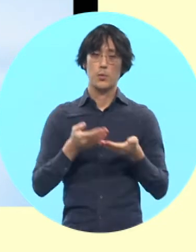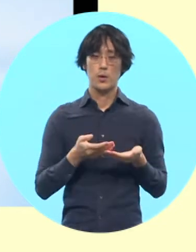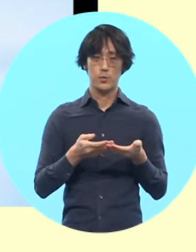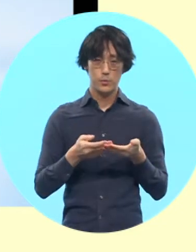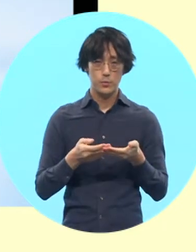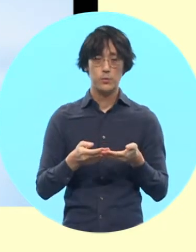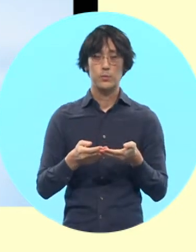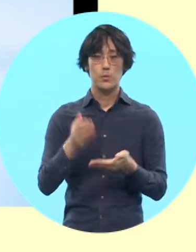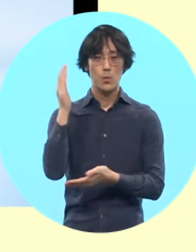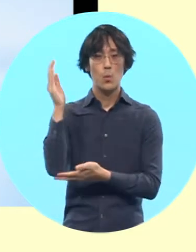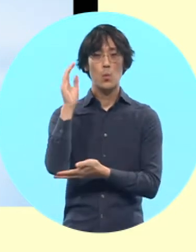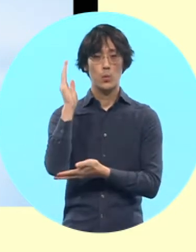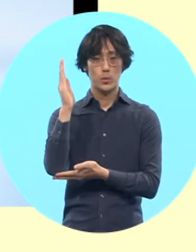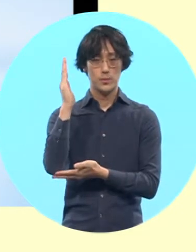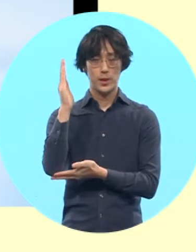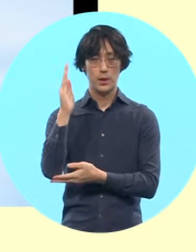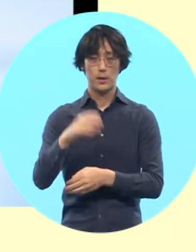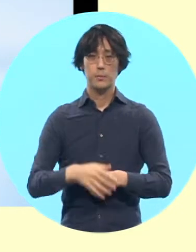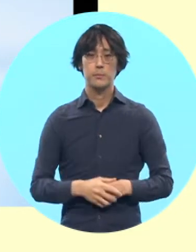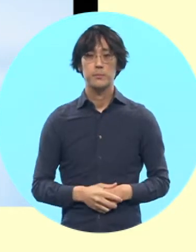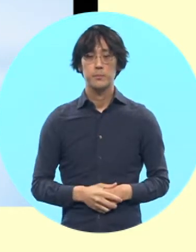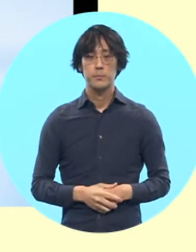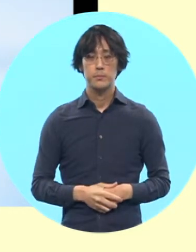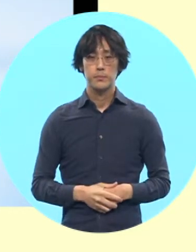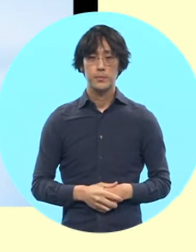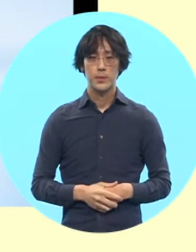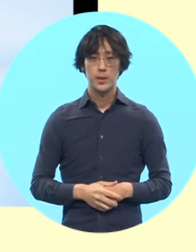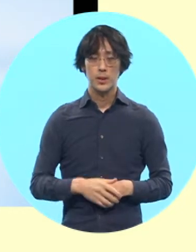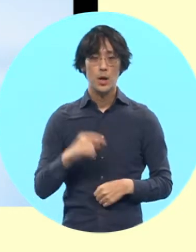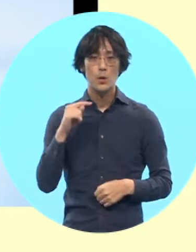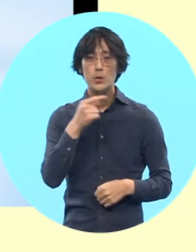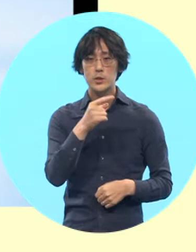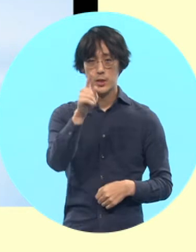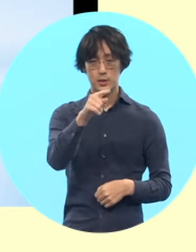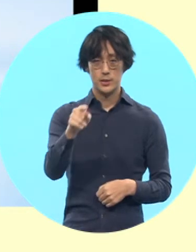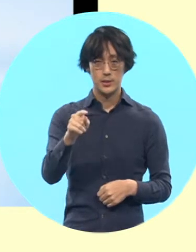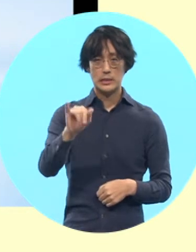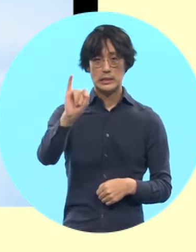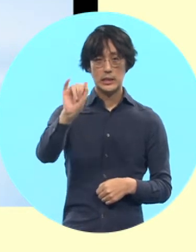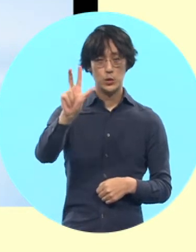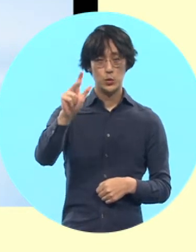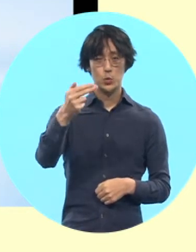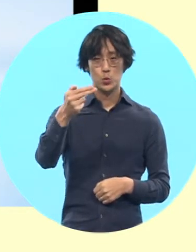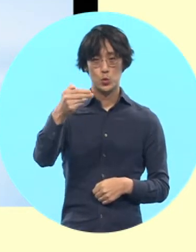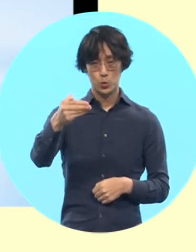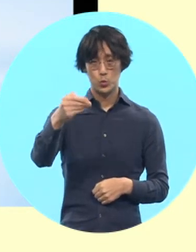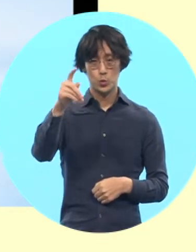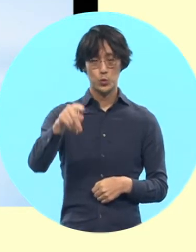シア出身の留学生の方に金沢市の姉妹都市イルクーツク市の紹介について